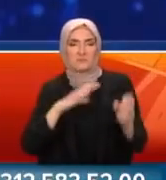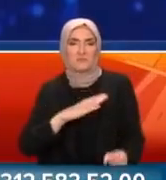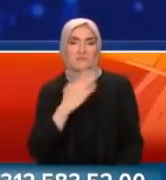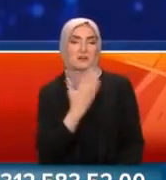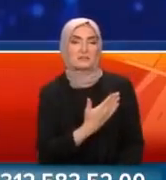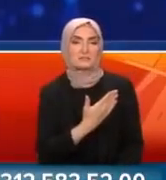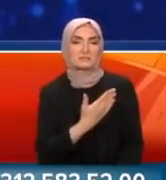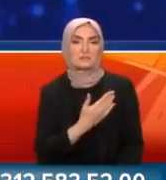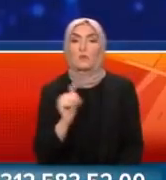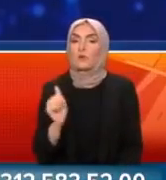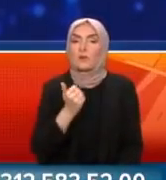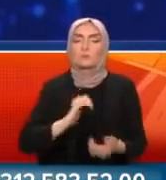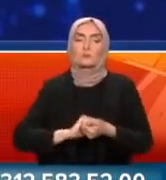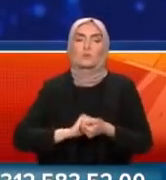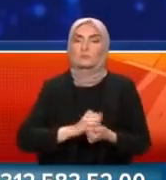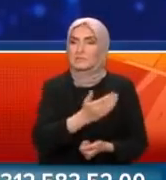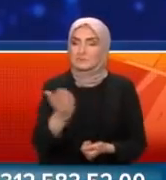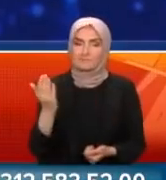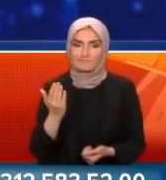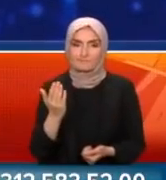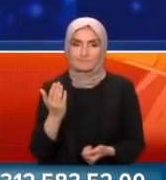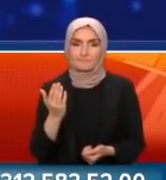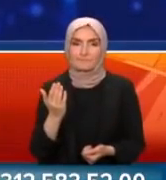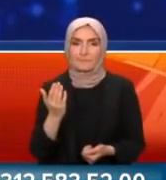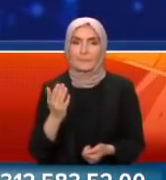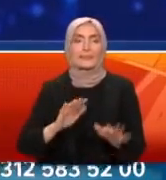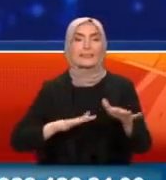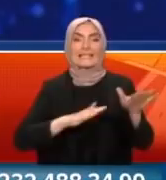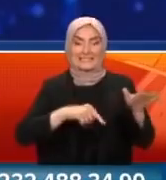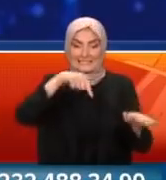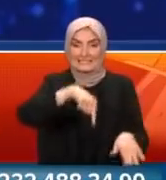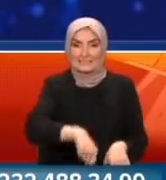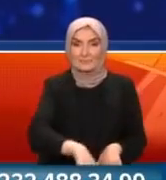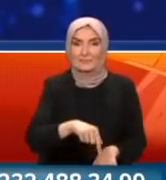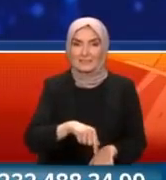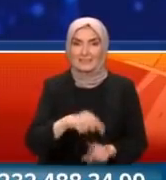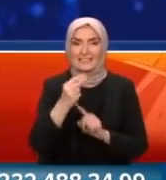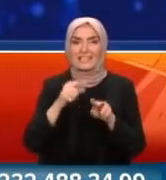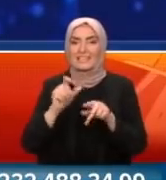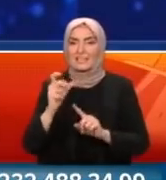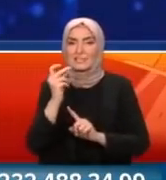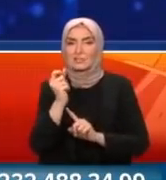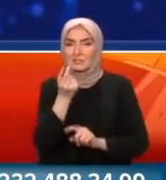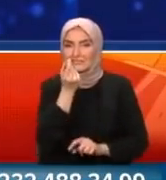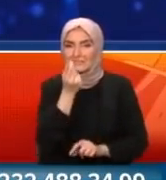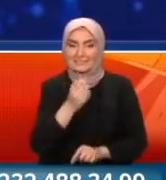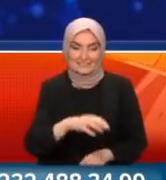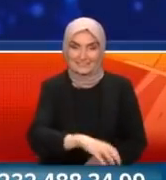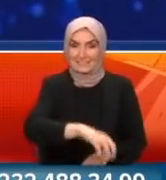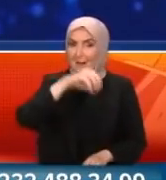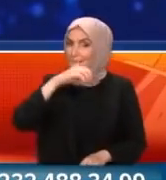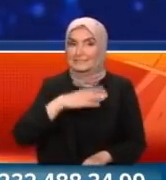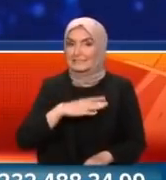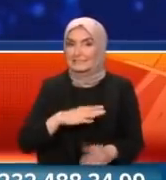kıymetli Dostlar bu denizin dibinden İnci çıkarmak isteyen